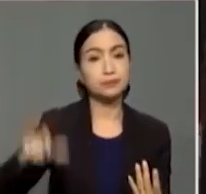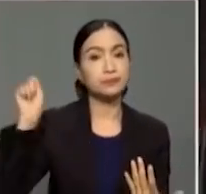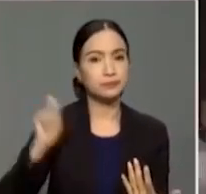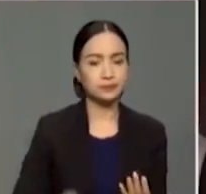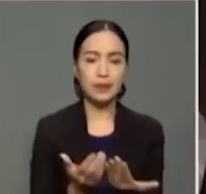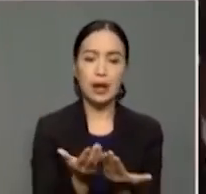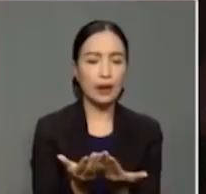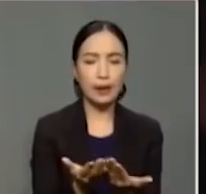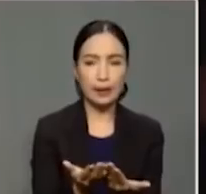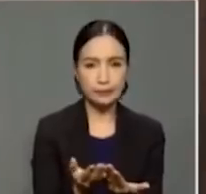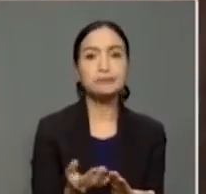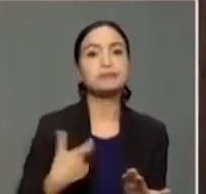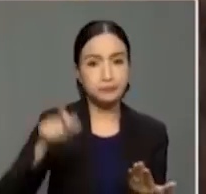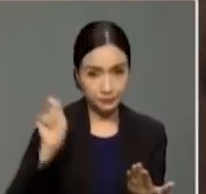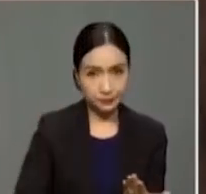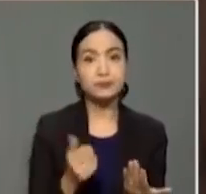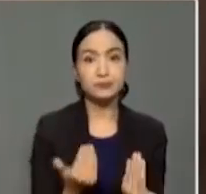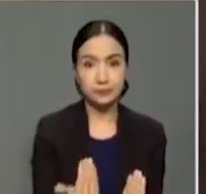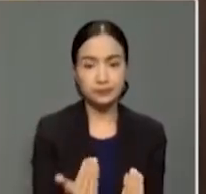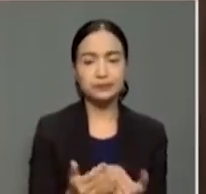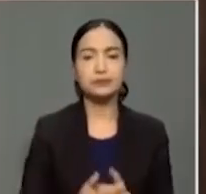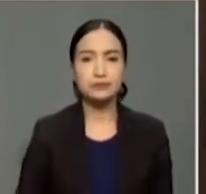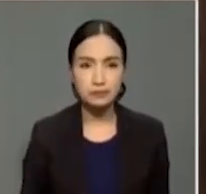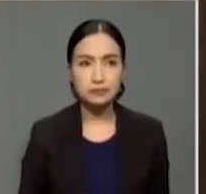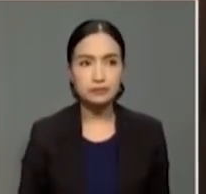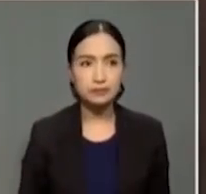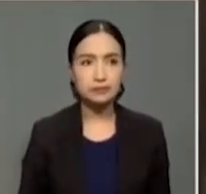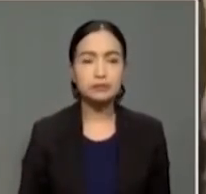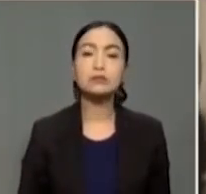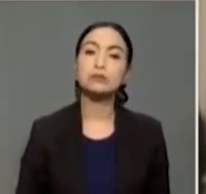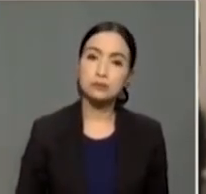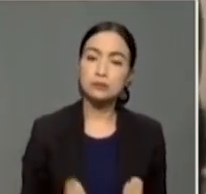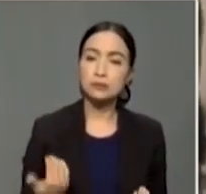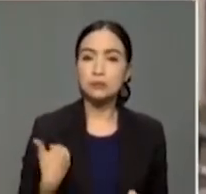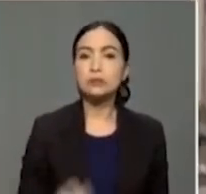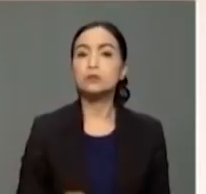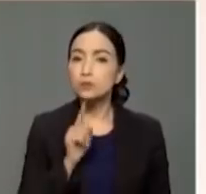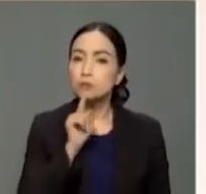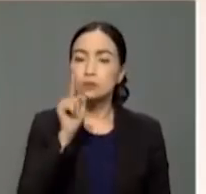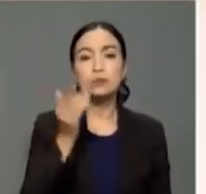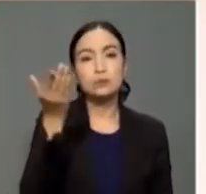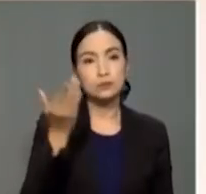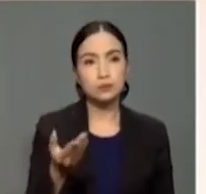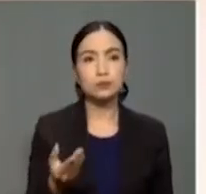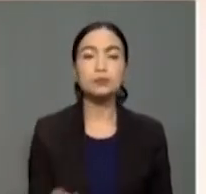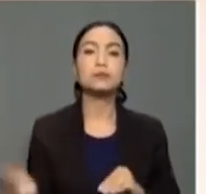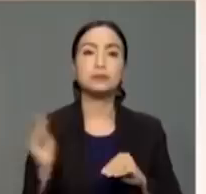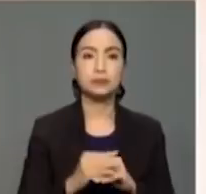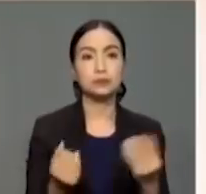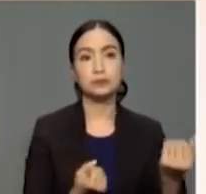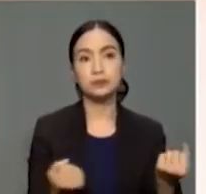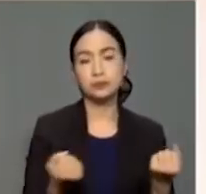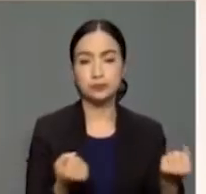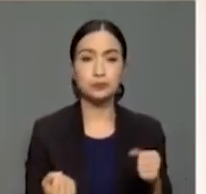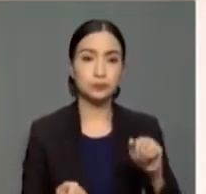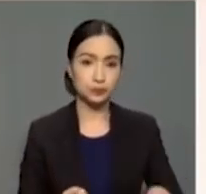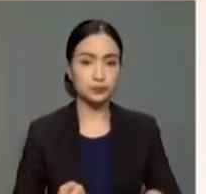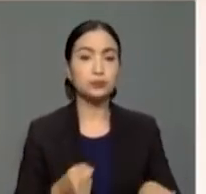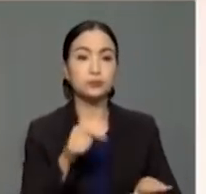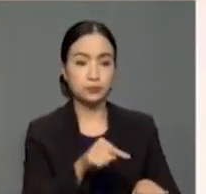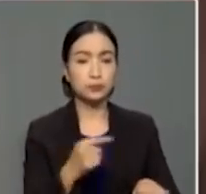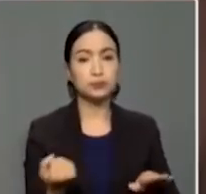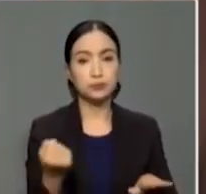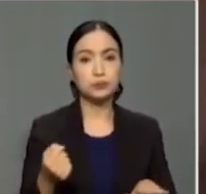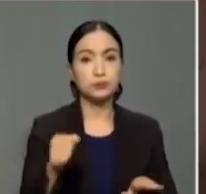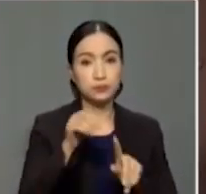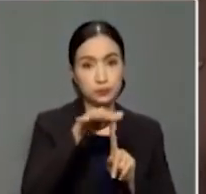าติซึ่งจากการหารือร่วมกับทางเลขาธิการศาลรัฐธรรมนูญก็ได้มีการร้องขอเพิ่มรถตัดสัญญาณและรถปั่นไฟค่ะเพรา